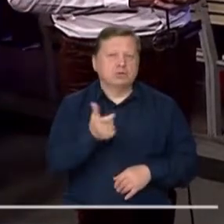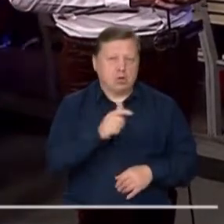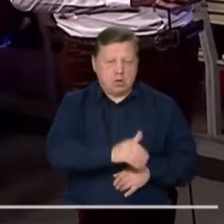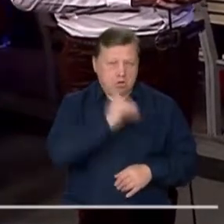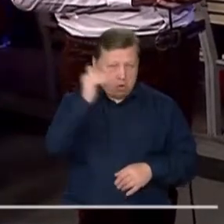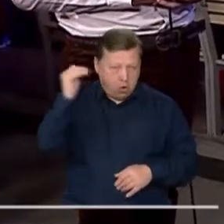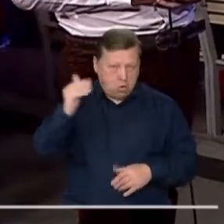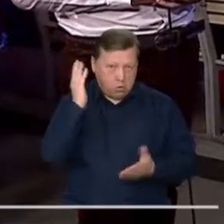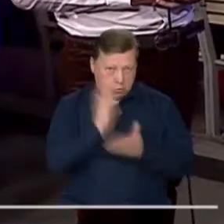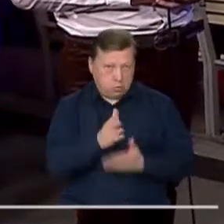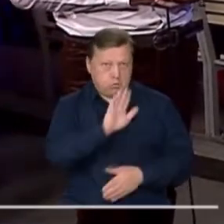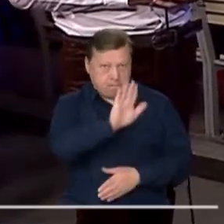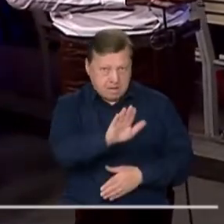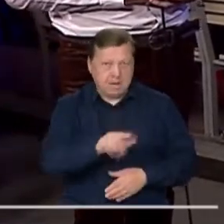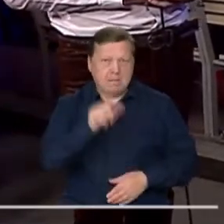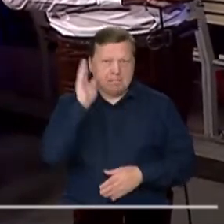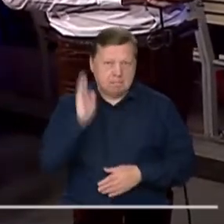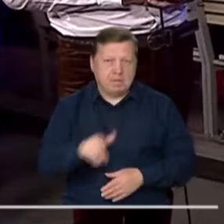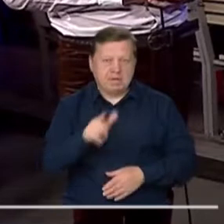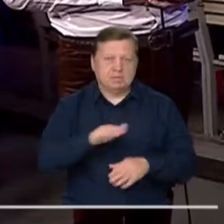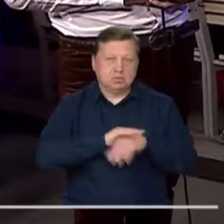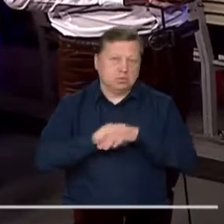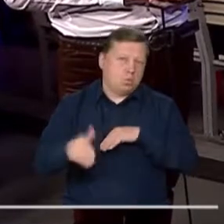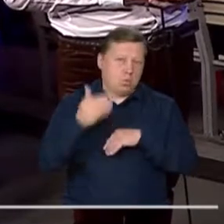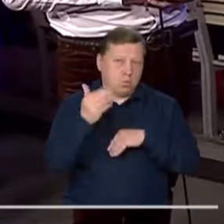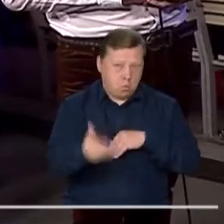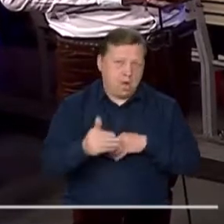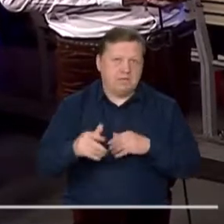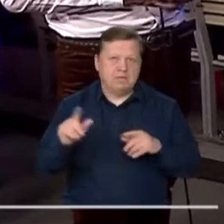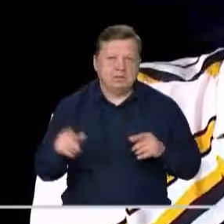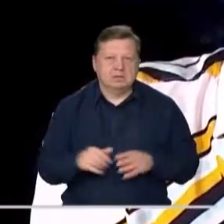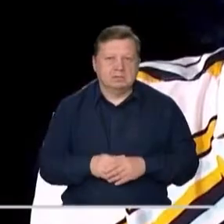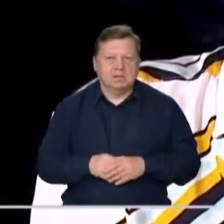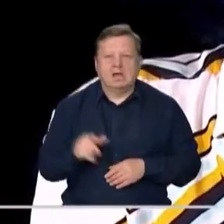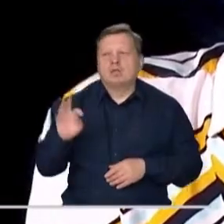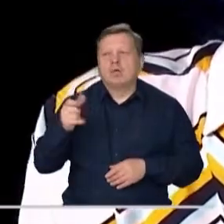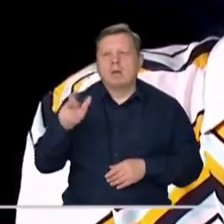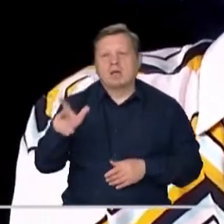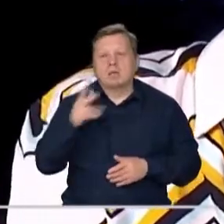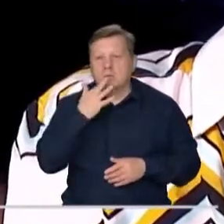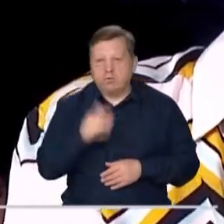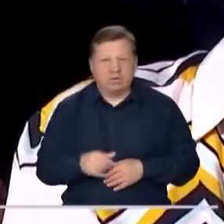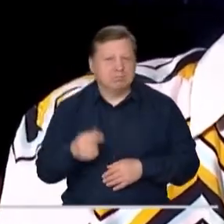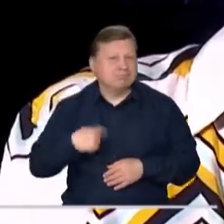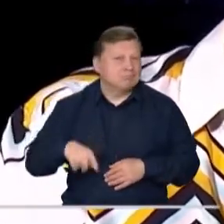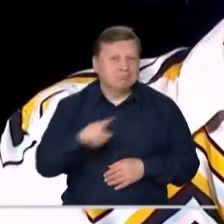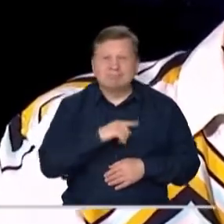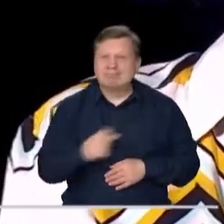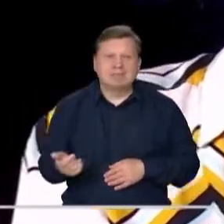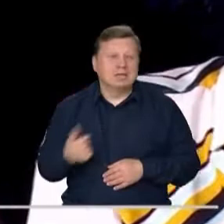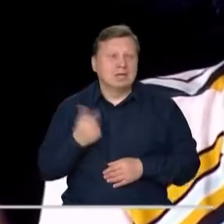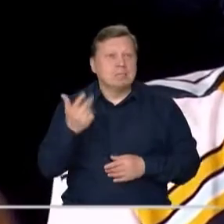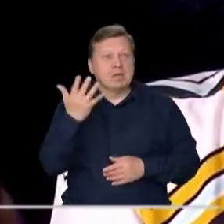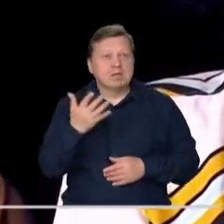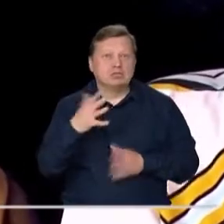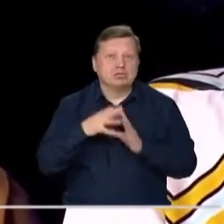wzrost i wiek, to zostaniecie gwiazdorami polskiej sceny. To jest to, co Tomek powiedział, że nikt nie oczekiwał, co będzie za